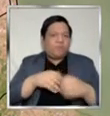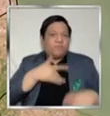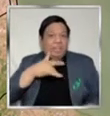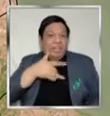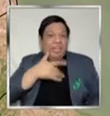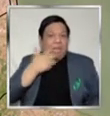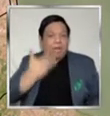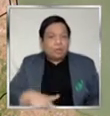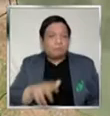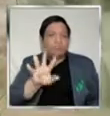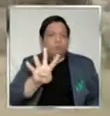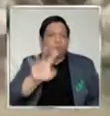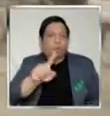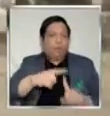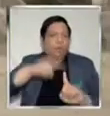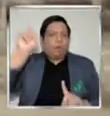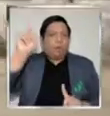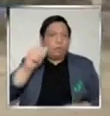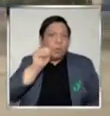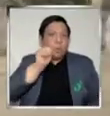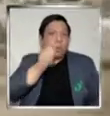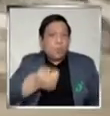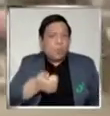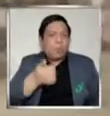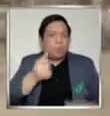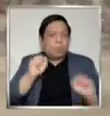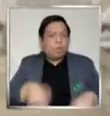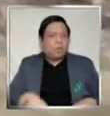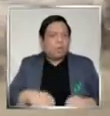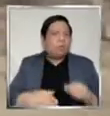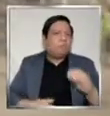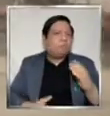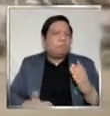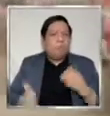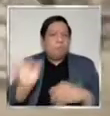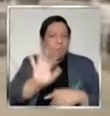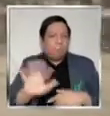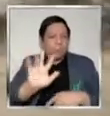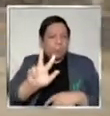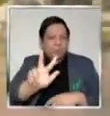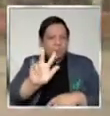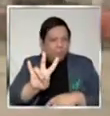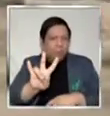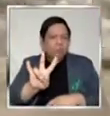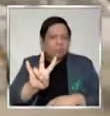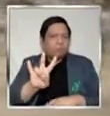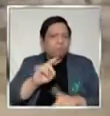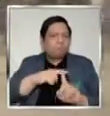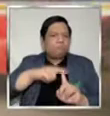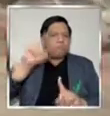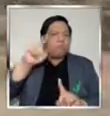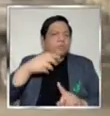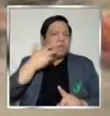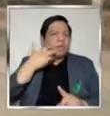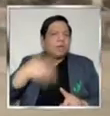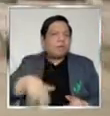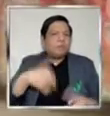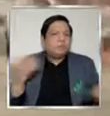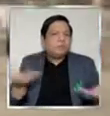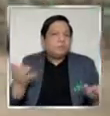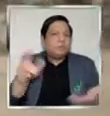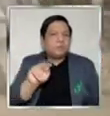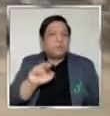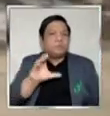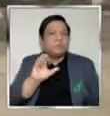Pero bukas, posible pong umabot muli sa 37 degrees Celsius ang maximum temperature dito sa Metro Manila. Posible